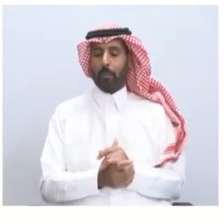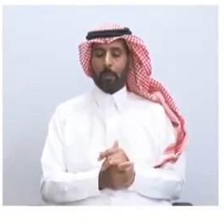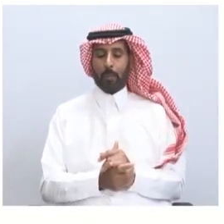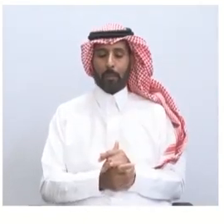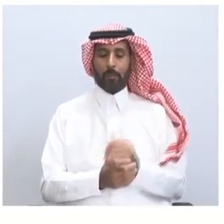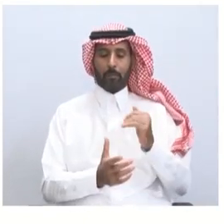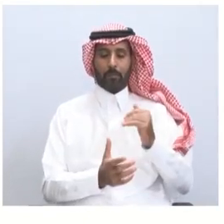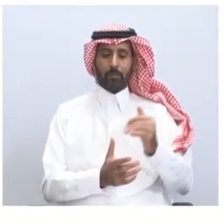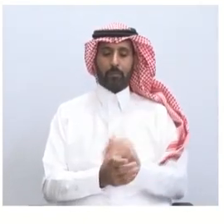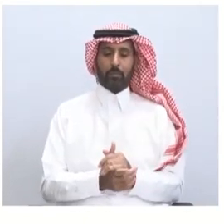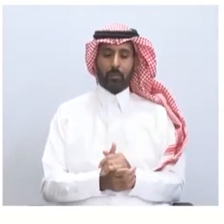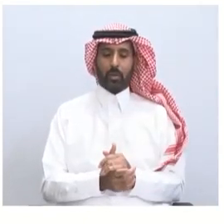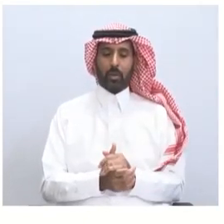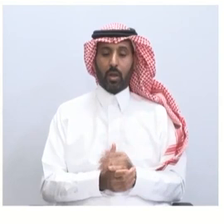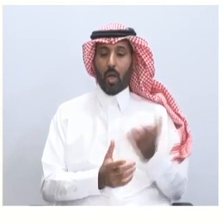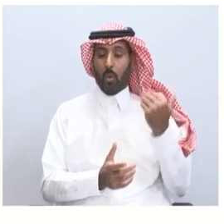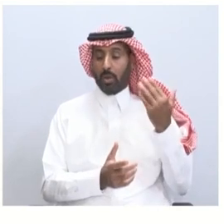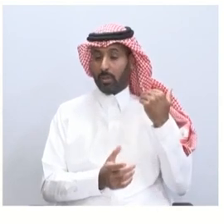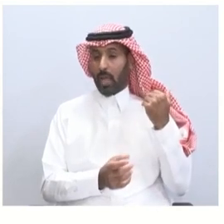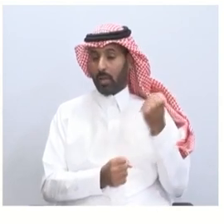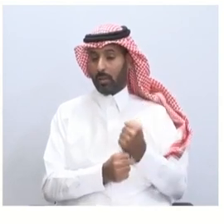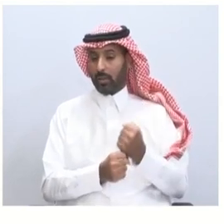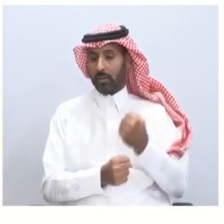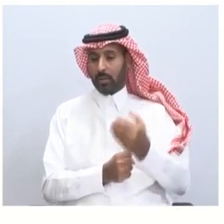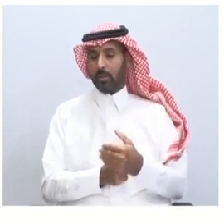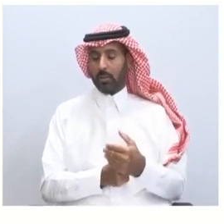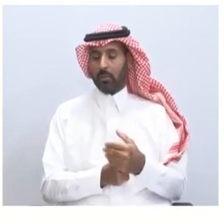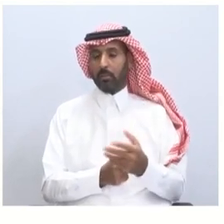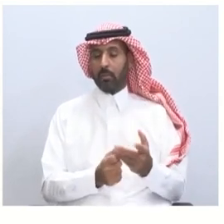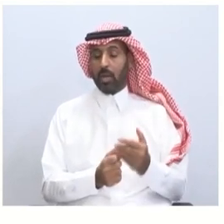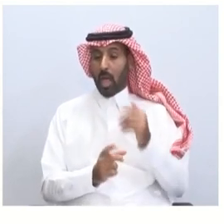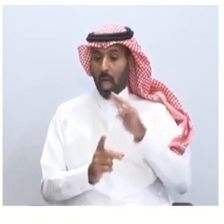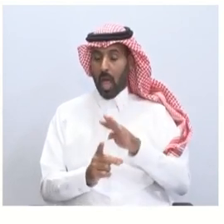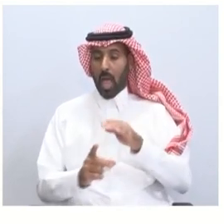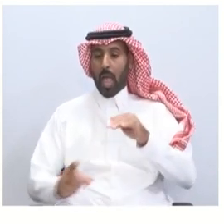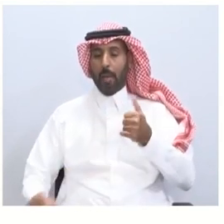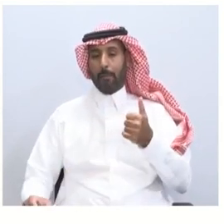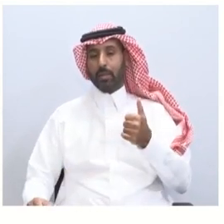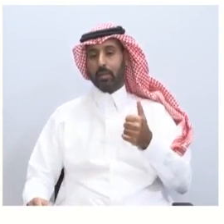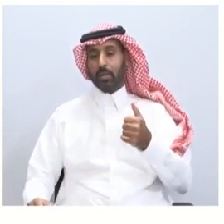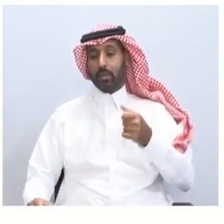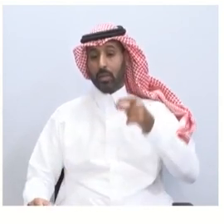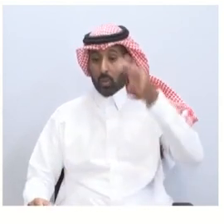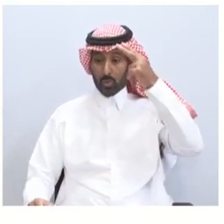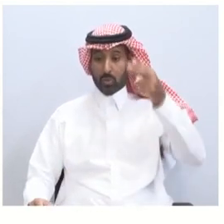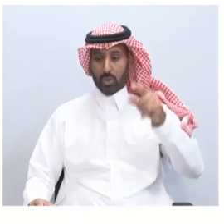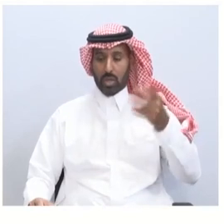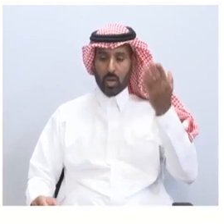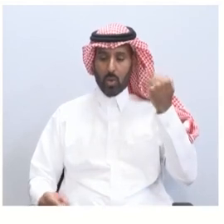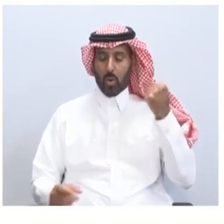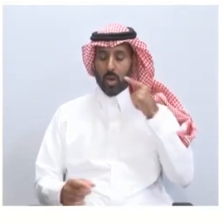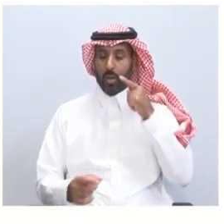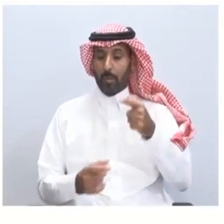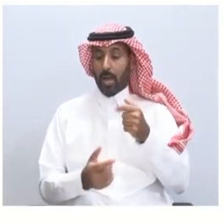وبنات الطلاب اسلافه واجداده من ائمه الدوله السعوديه الاولى حينما